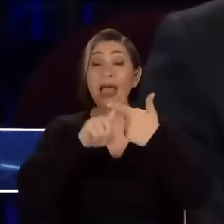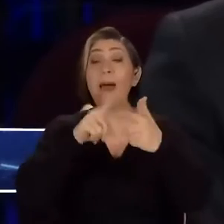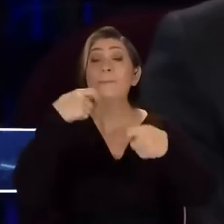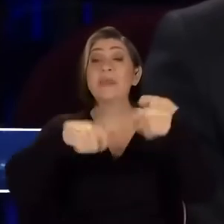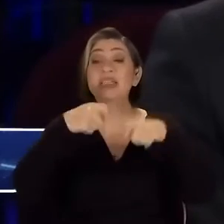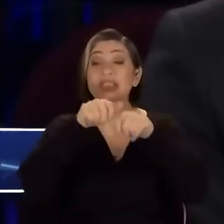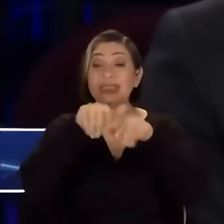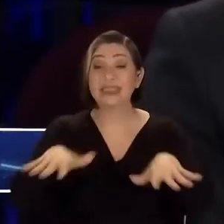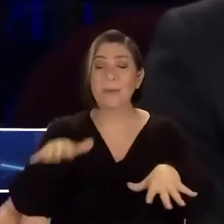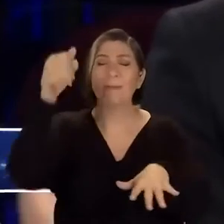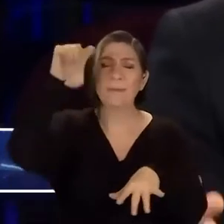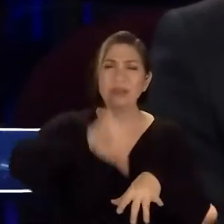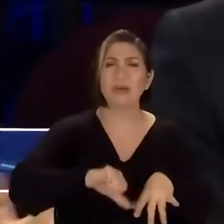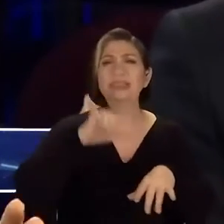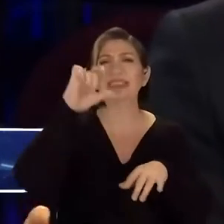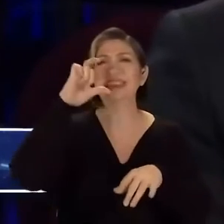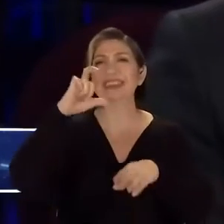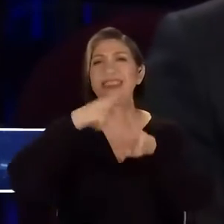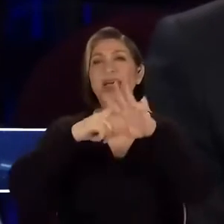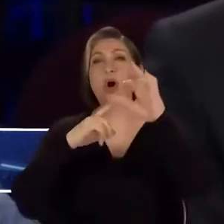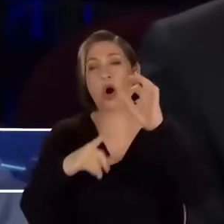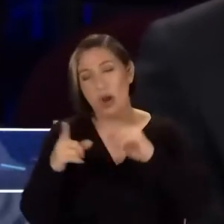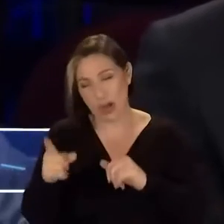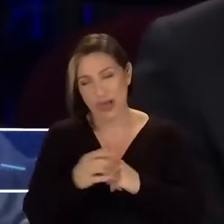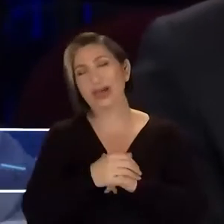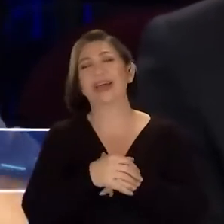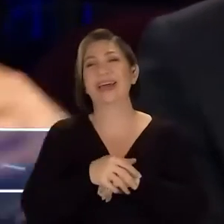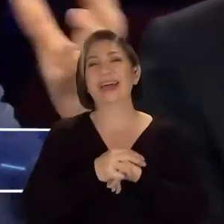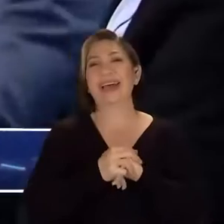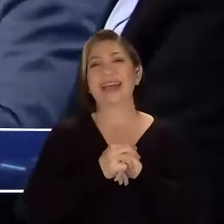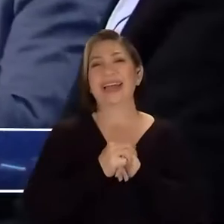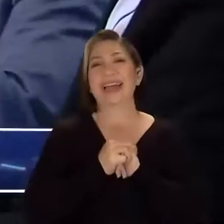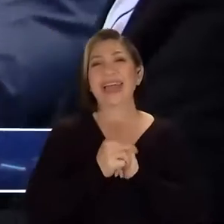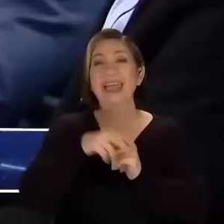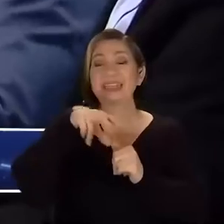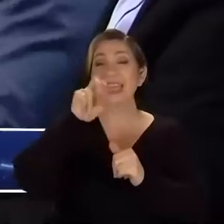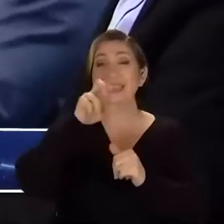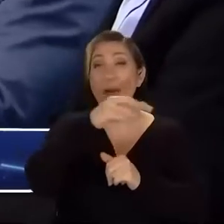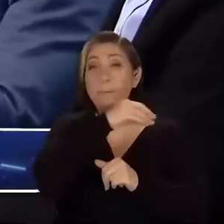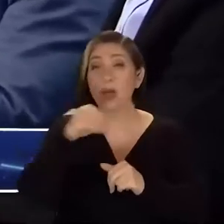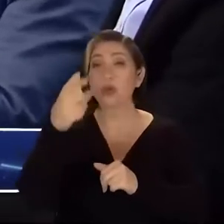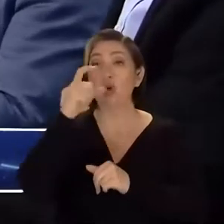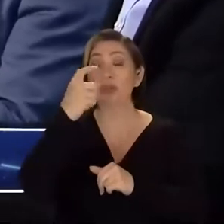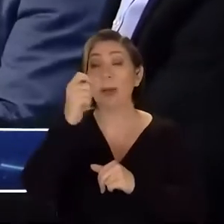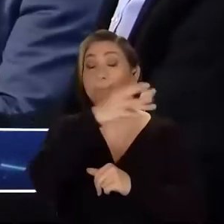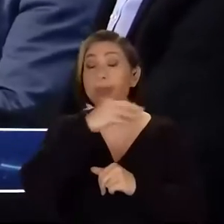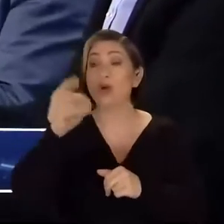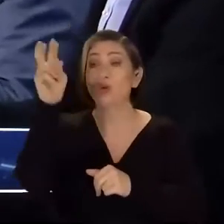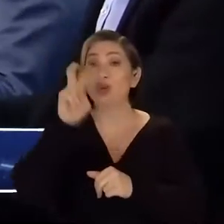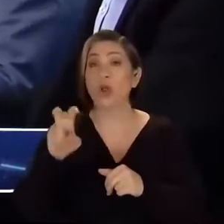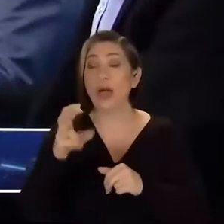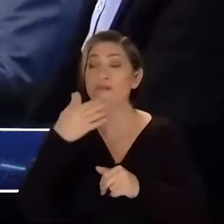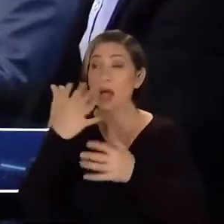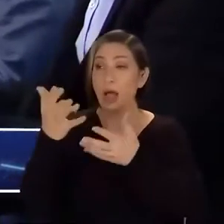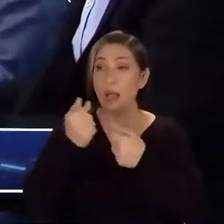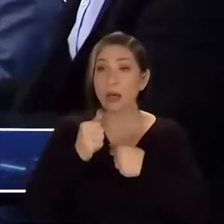batmalar vesaire, işte CEO... Sözüm şeyden bir şey. 80 milyon, 90 milyon dolar bonus alır.